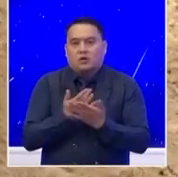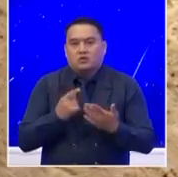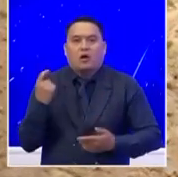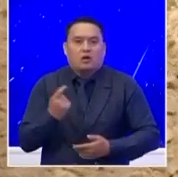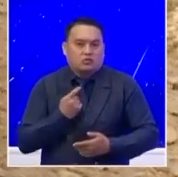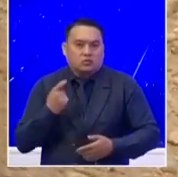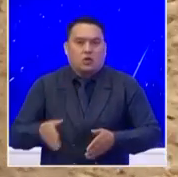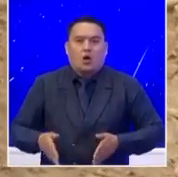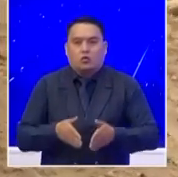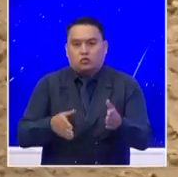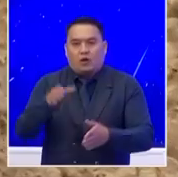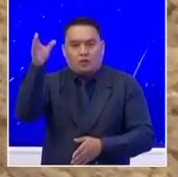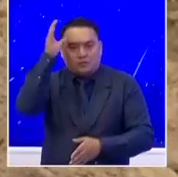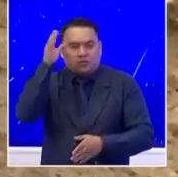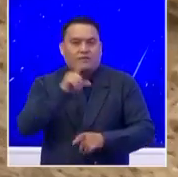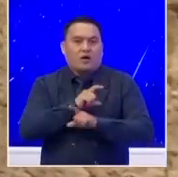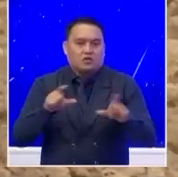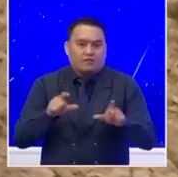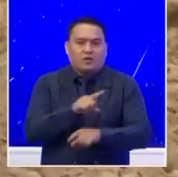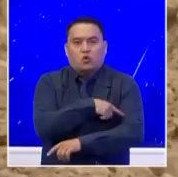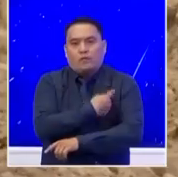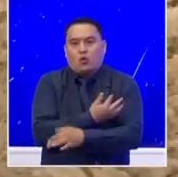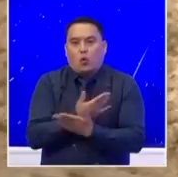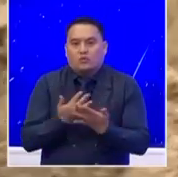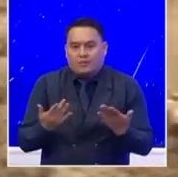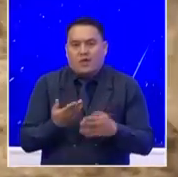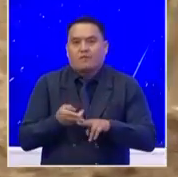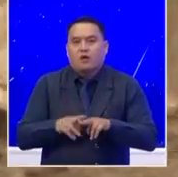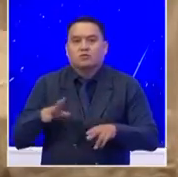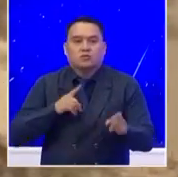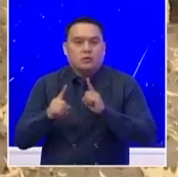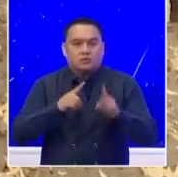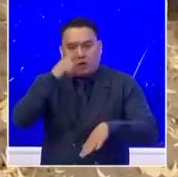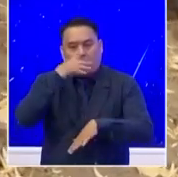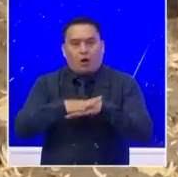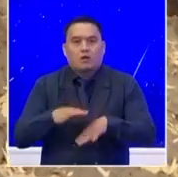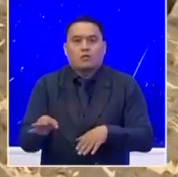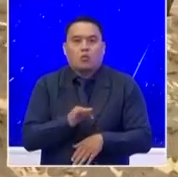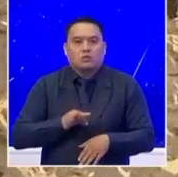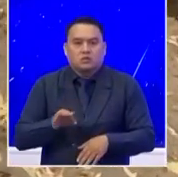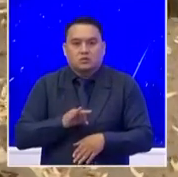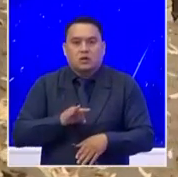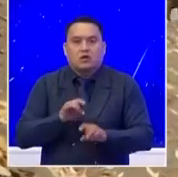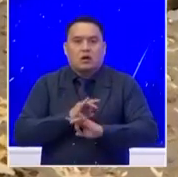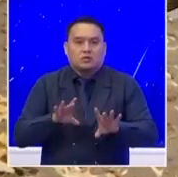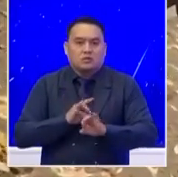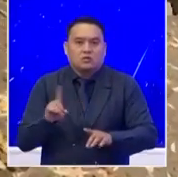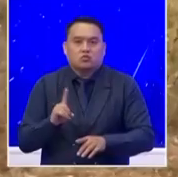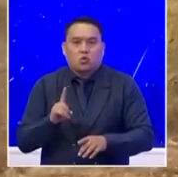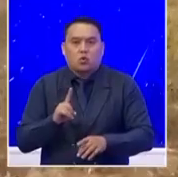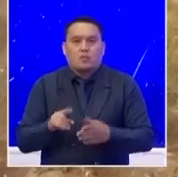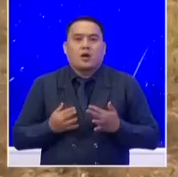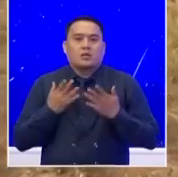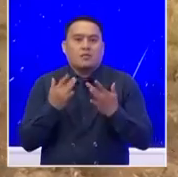хозяйства, дорог, образования, здравоохранения и другого. Об этом сегодня на заседании заявил аким Алматинской области Амандык Баталов.